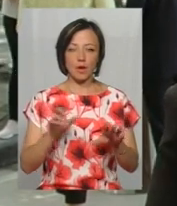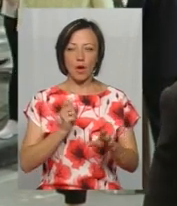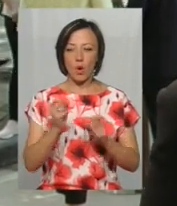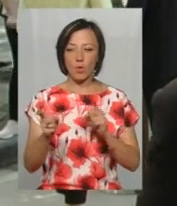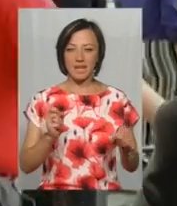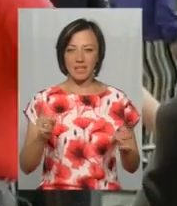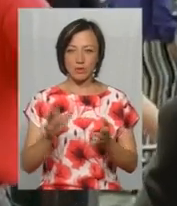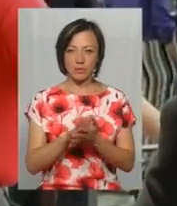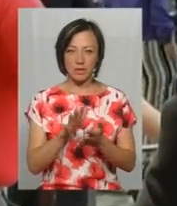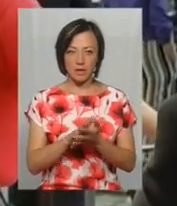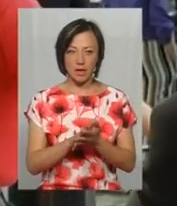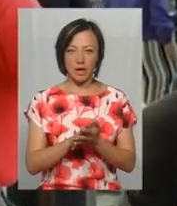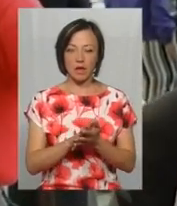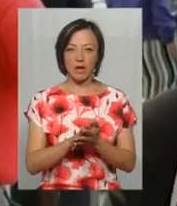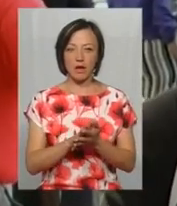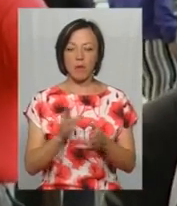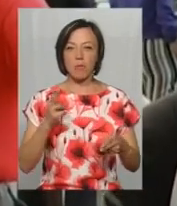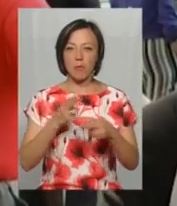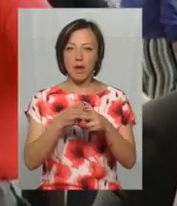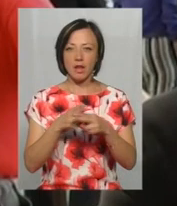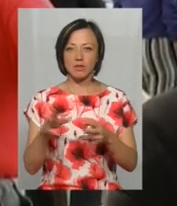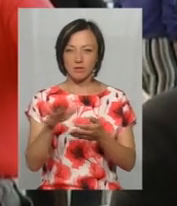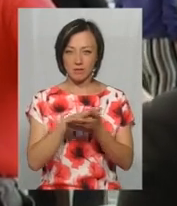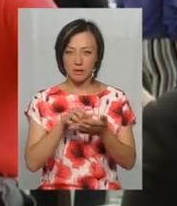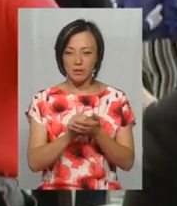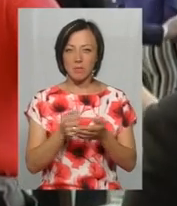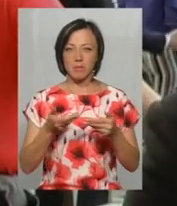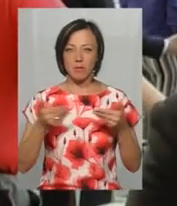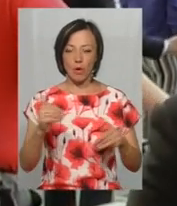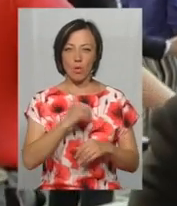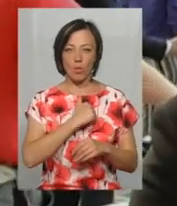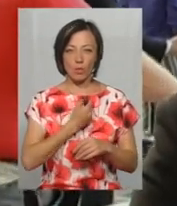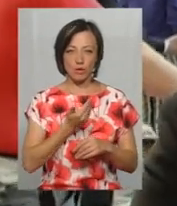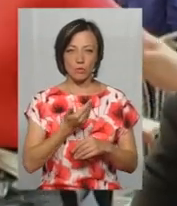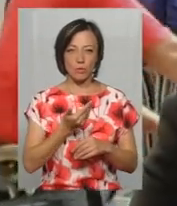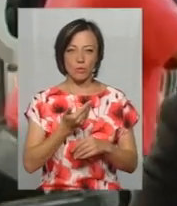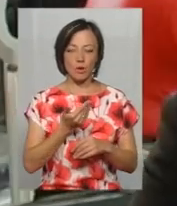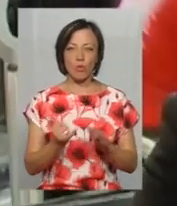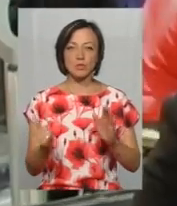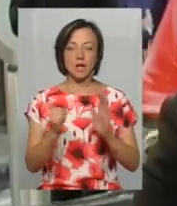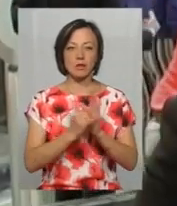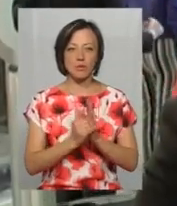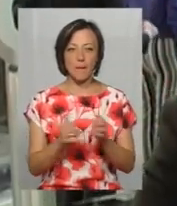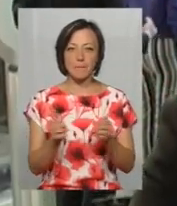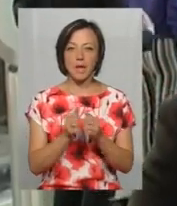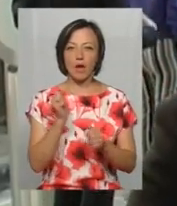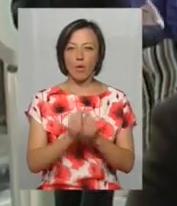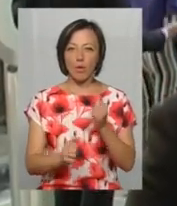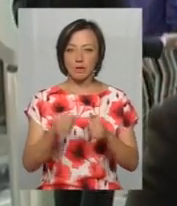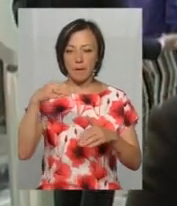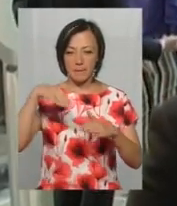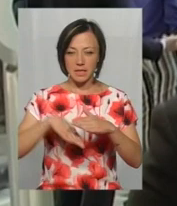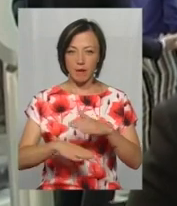розкиданню сміття для попередження актів вандалізму. Ми хочемо встановлювати біля кожного